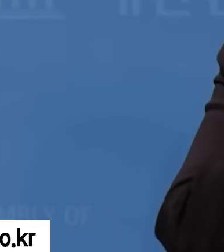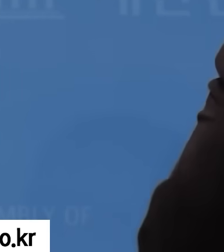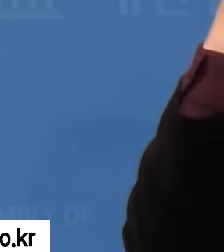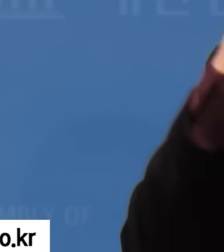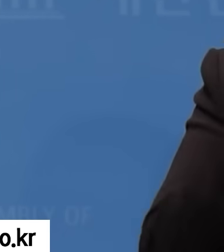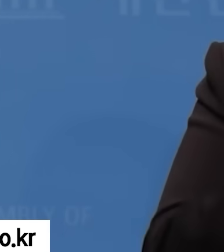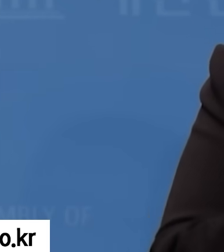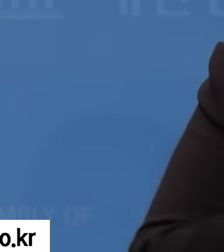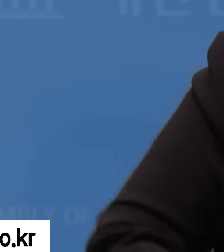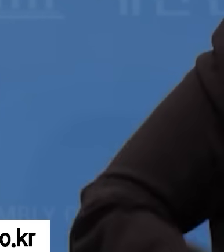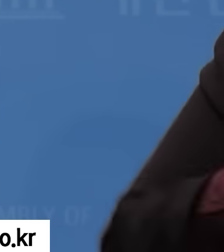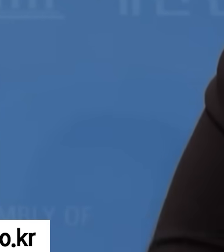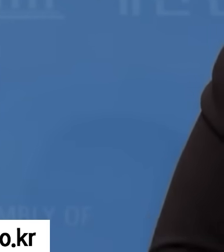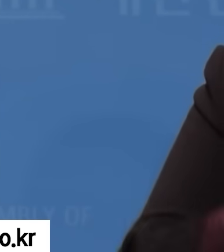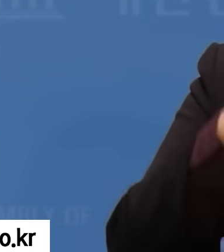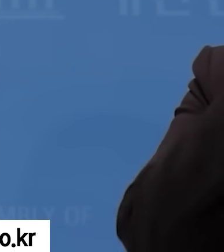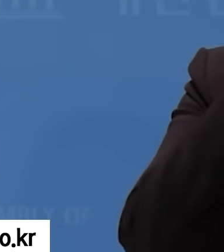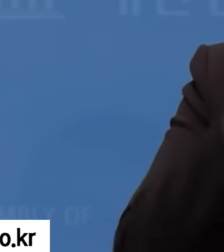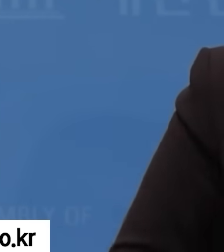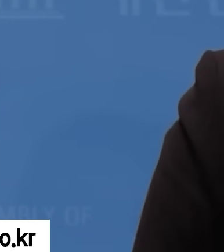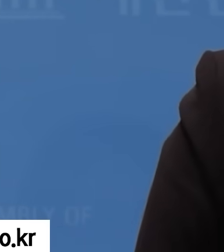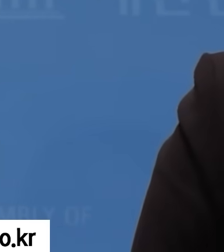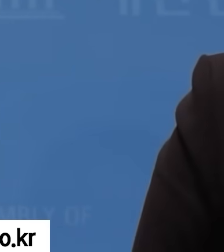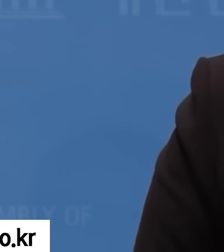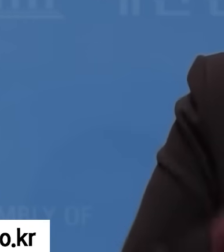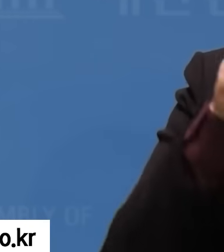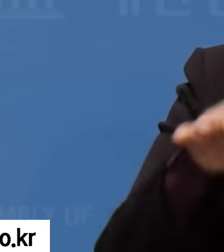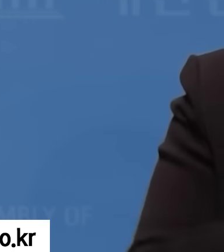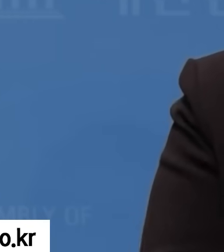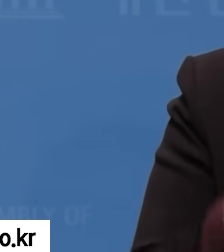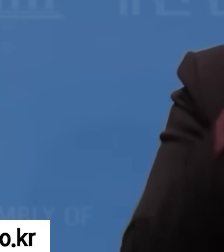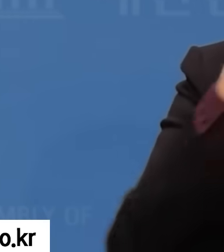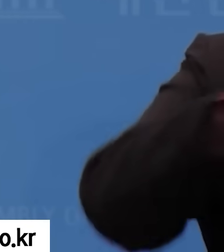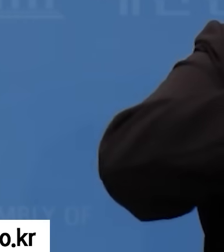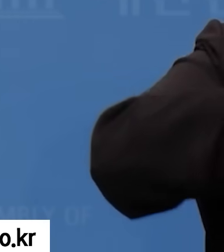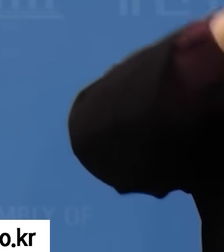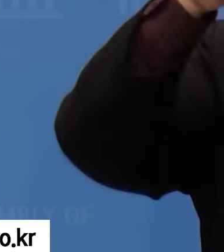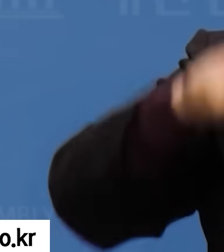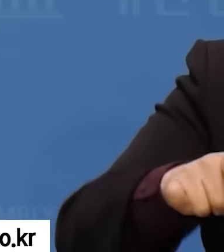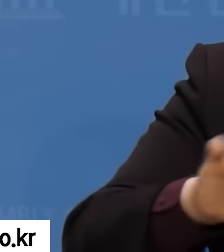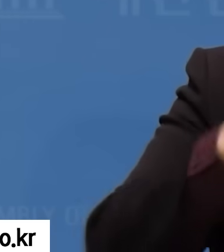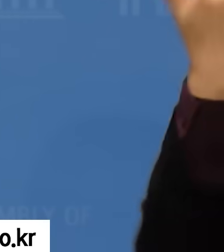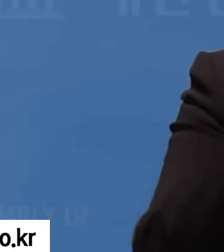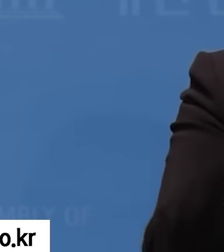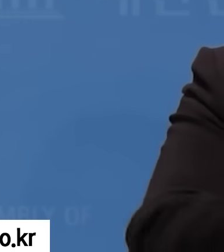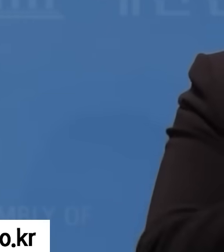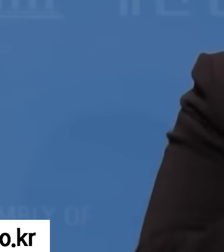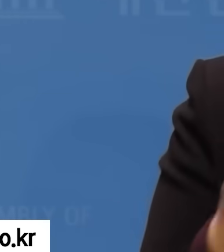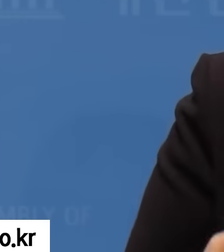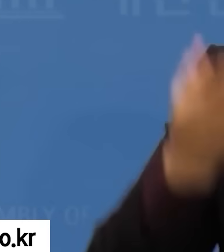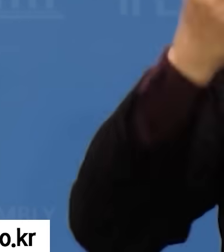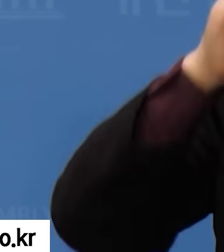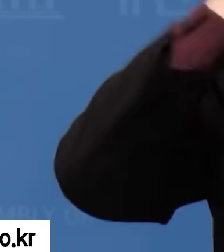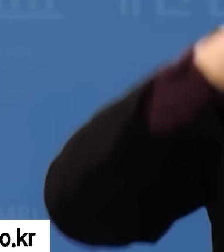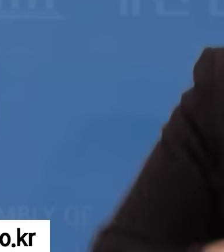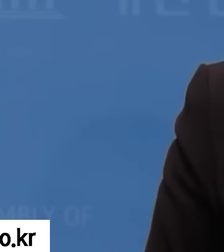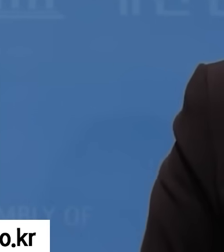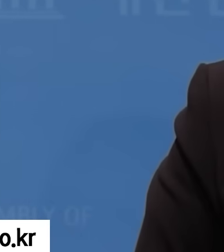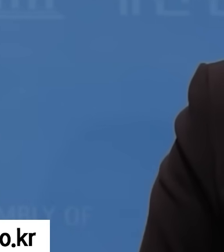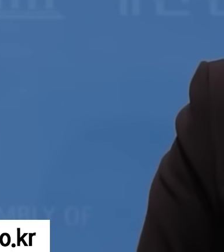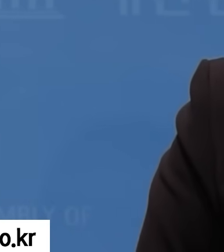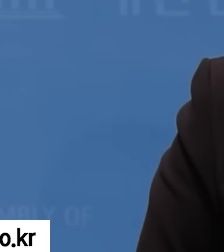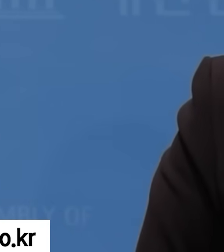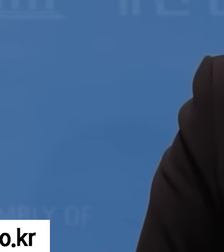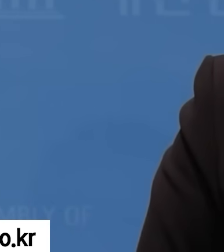그렇게 해서는 수도권 총선 승리할 수가 없습니다. 다행히